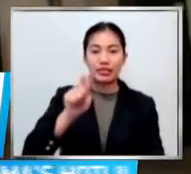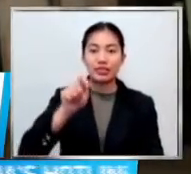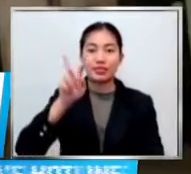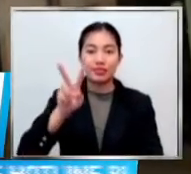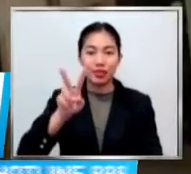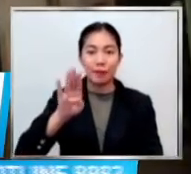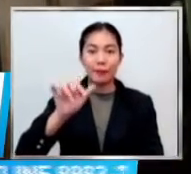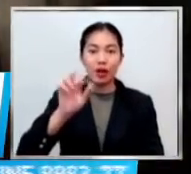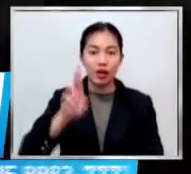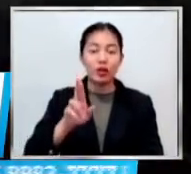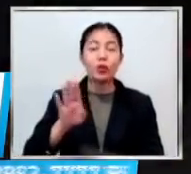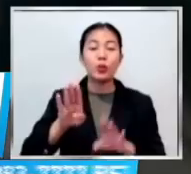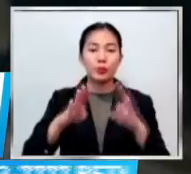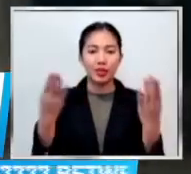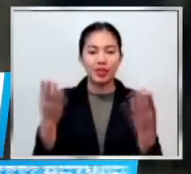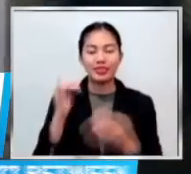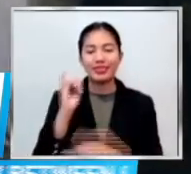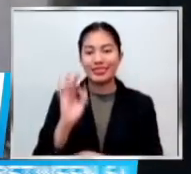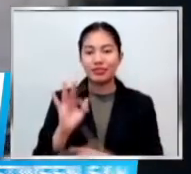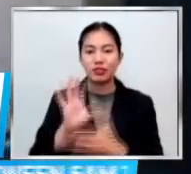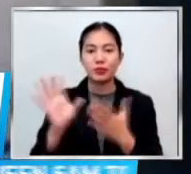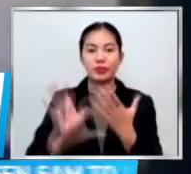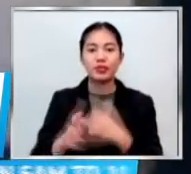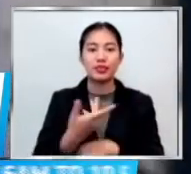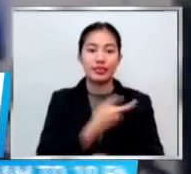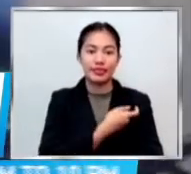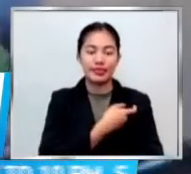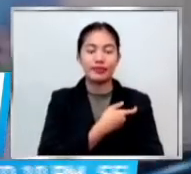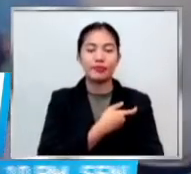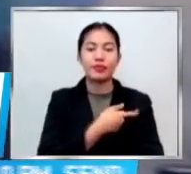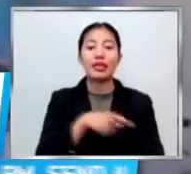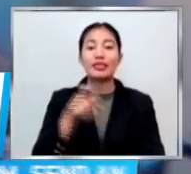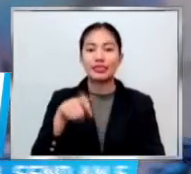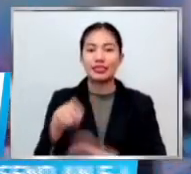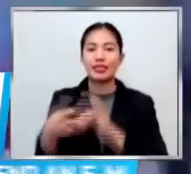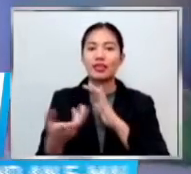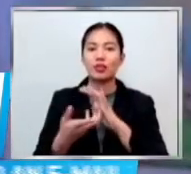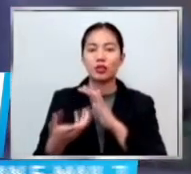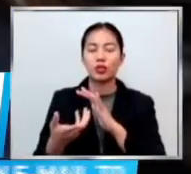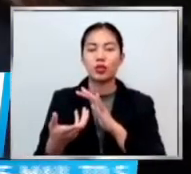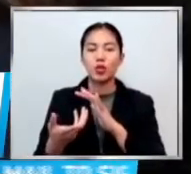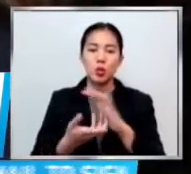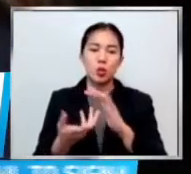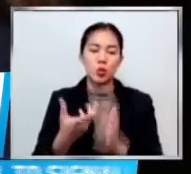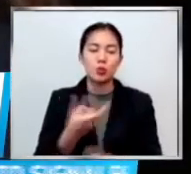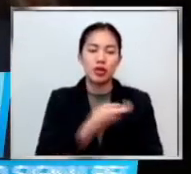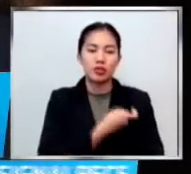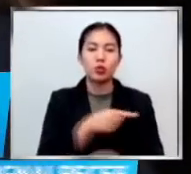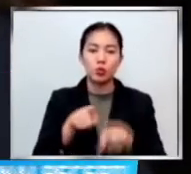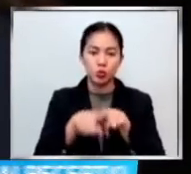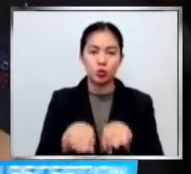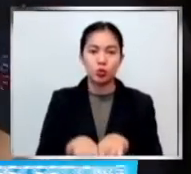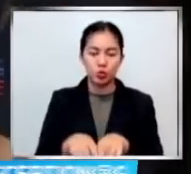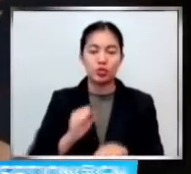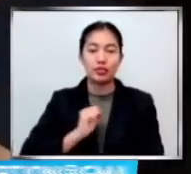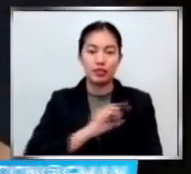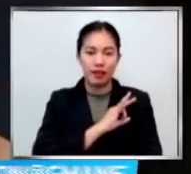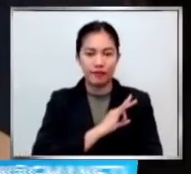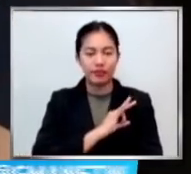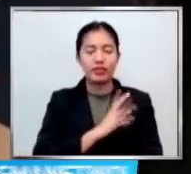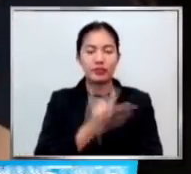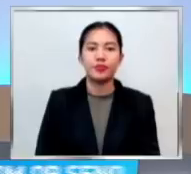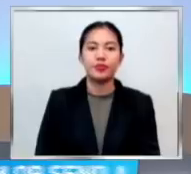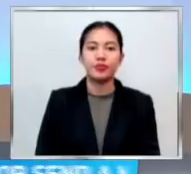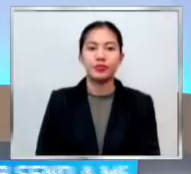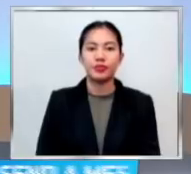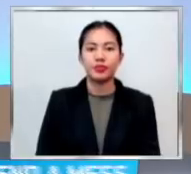fully vaccinated customers. Kailangang bakunado rin ang kanilang mga empleyado. May Bermudez, GMA